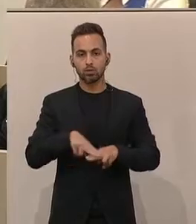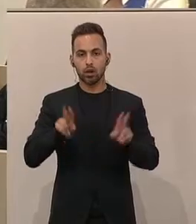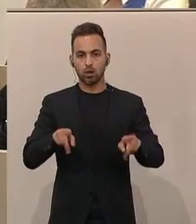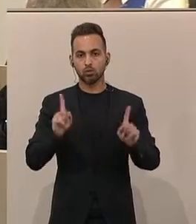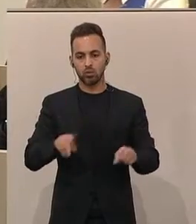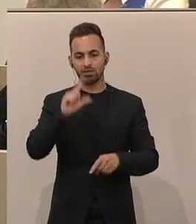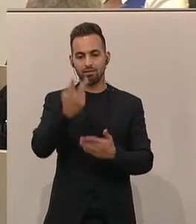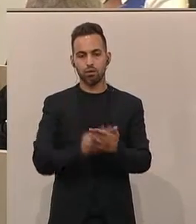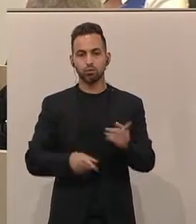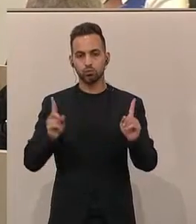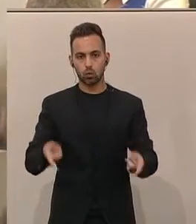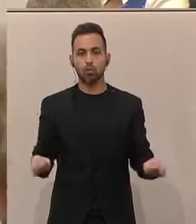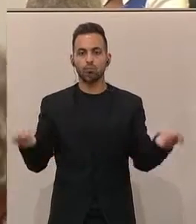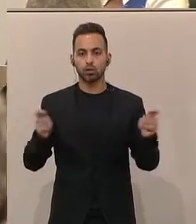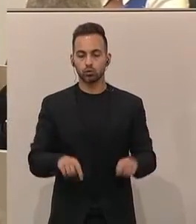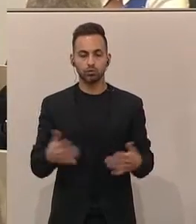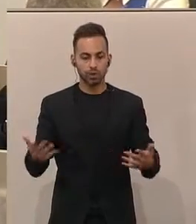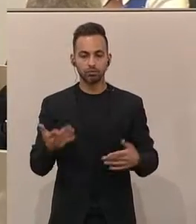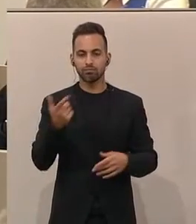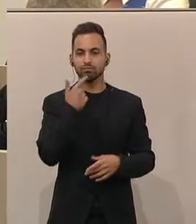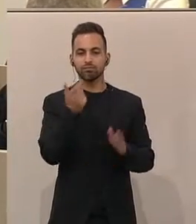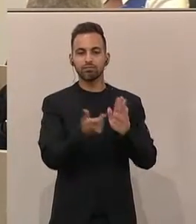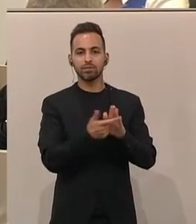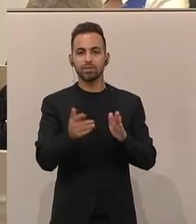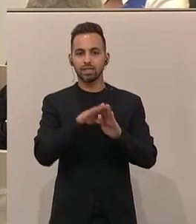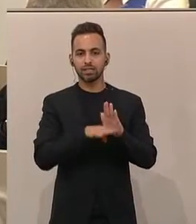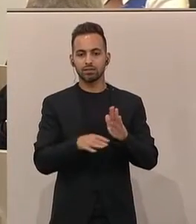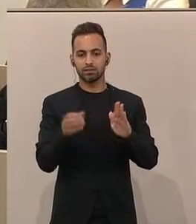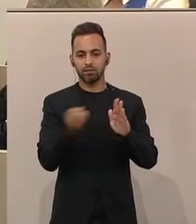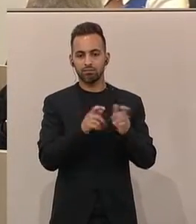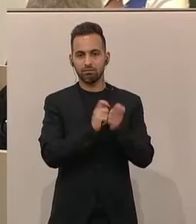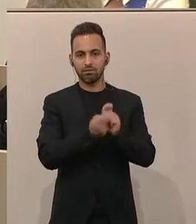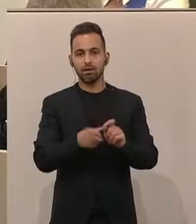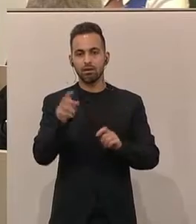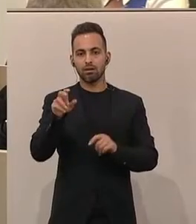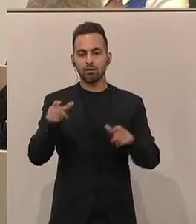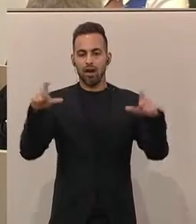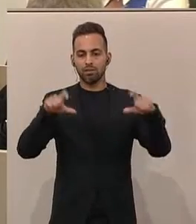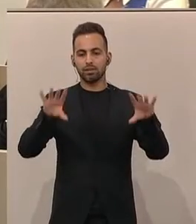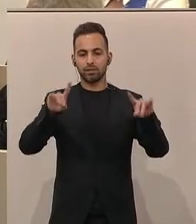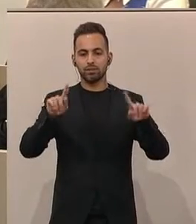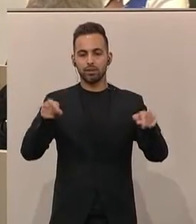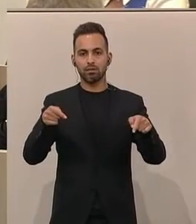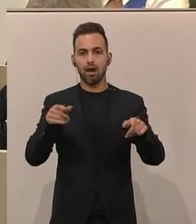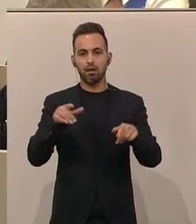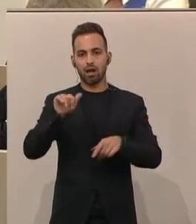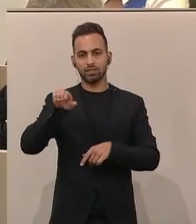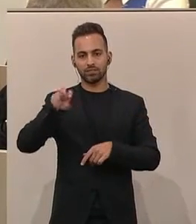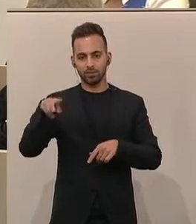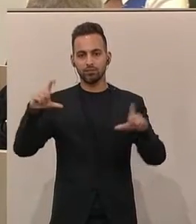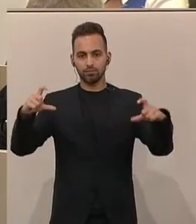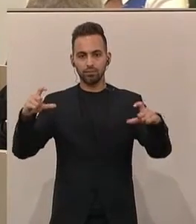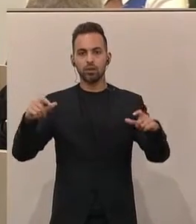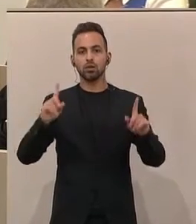wolle in zweiter Lesung beschließen. Der eingangs bezeichnete Gesetzesentwurf wird wie folgt geändert. Artikel 10, Klammer auf, Änderung des Allgemeinen